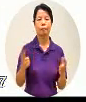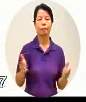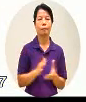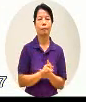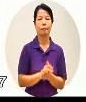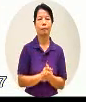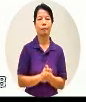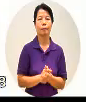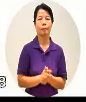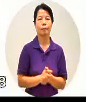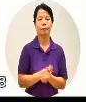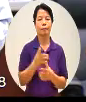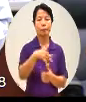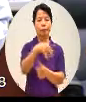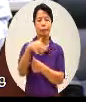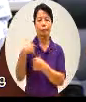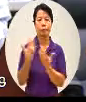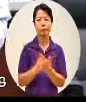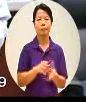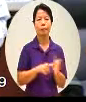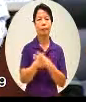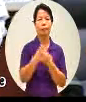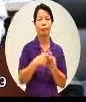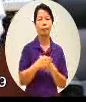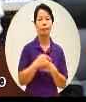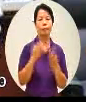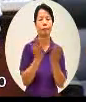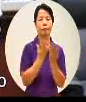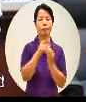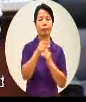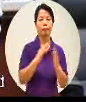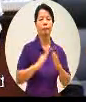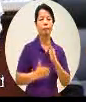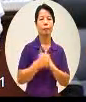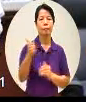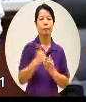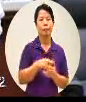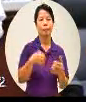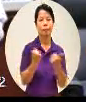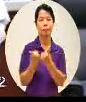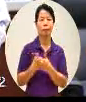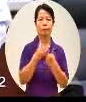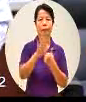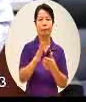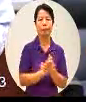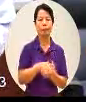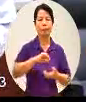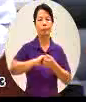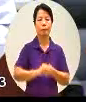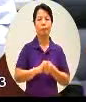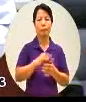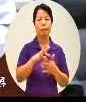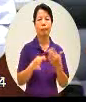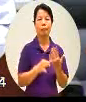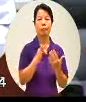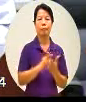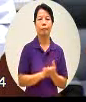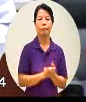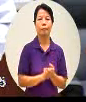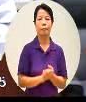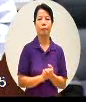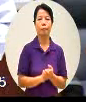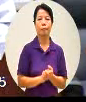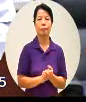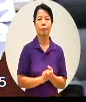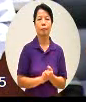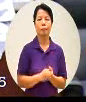们召集了这么多专家学者，这么多家长来开会，然后你们定出来的这个